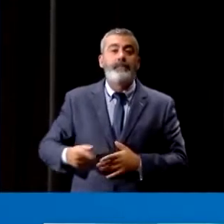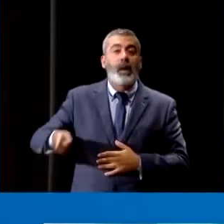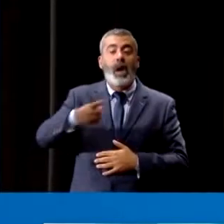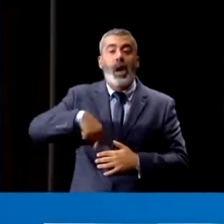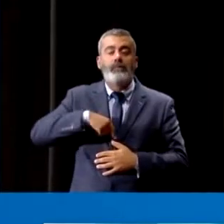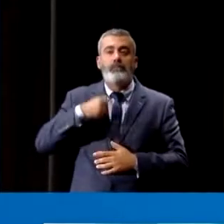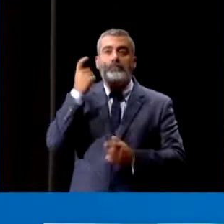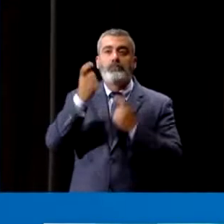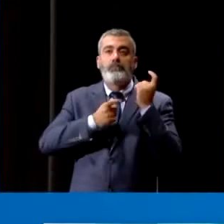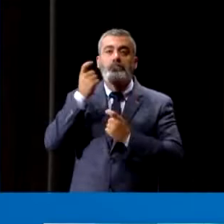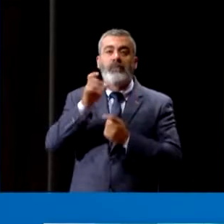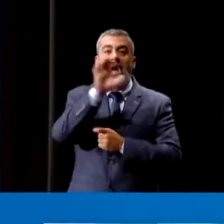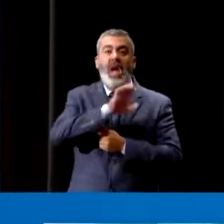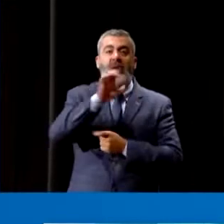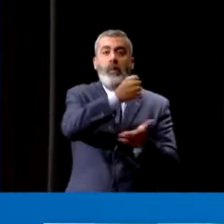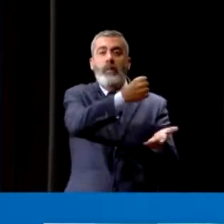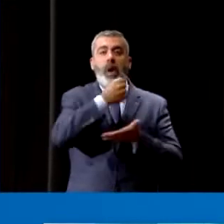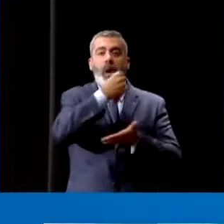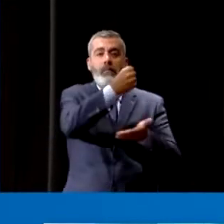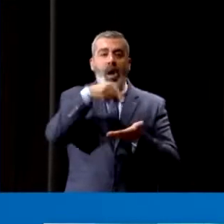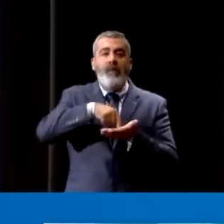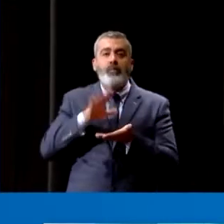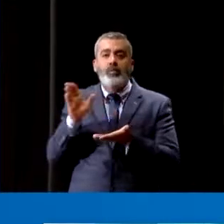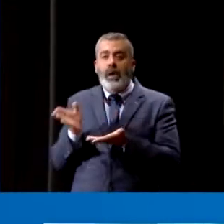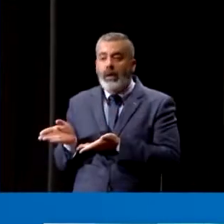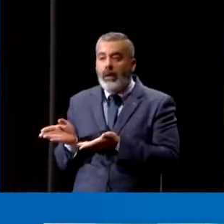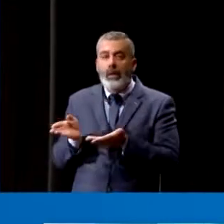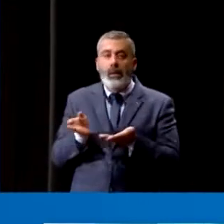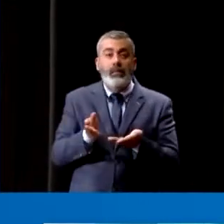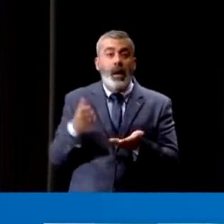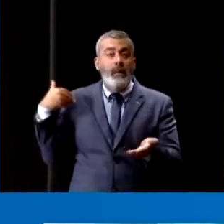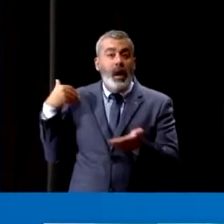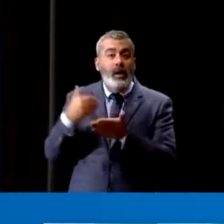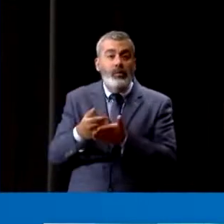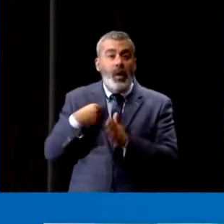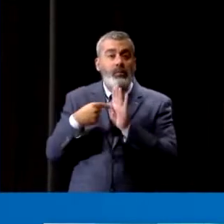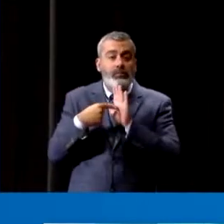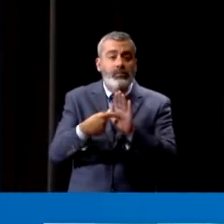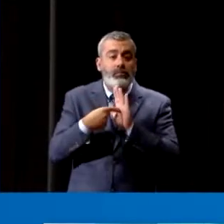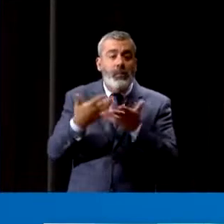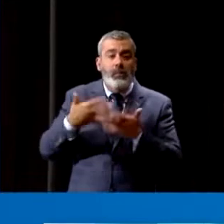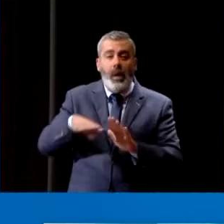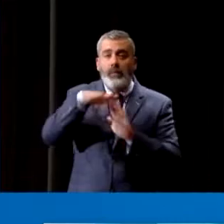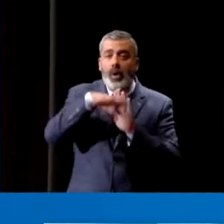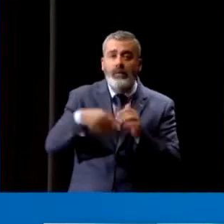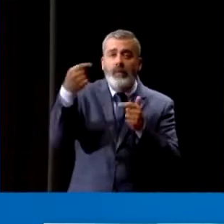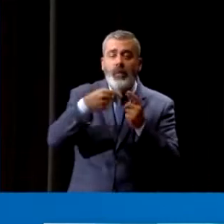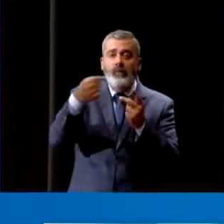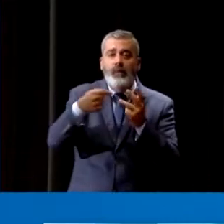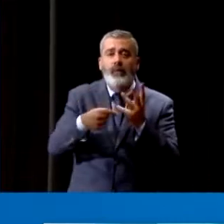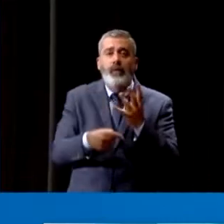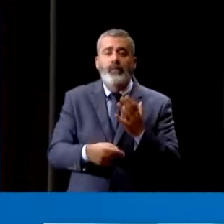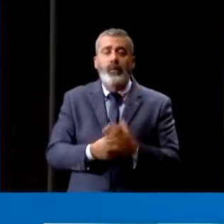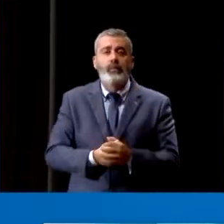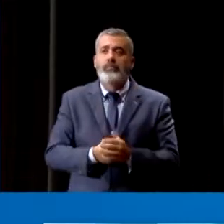αυτά τα χρήματα που έχουν έρθει από την Ευρώπη τα προηγούμενα χρόνια. Έχουμε παραθέσει όλα τα κοινοτικά προγράμματα και πλαίσια στήριξης, τα οποία είχαν σαν στόχο τι,